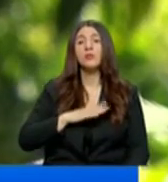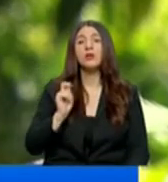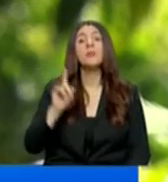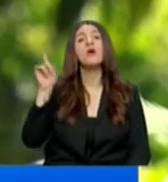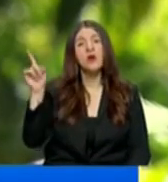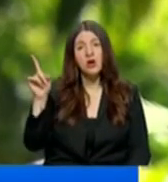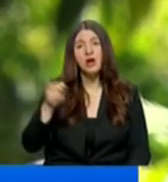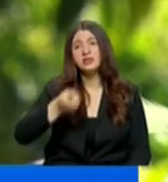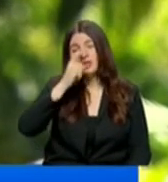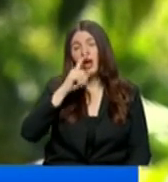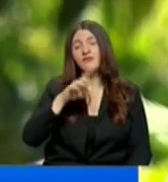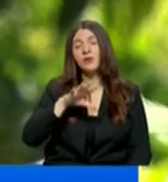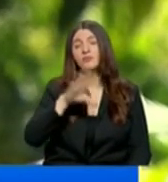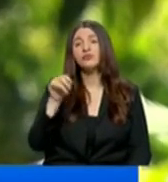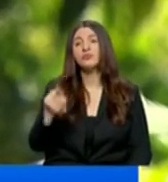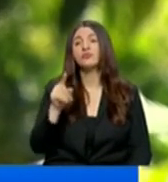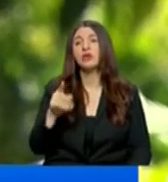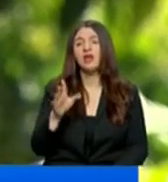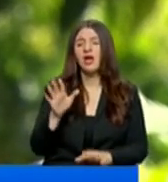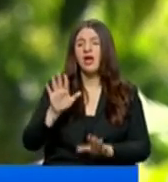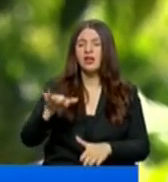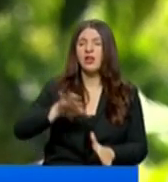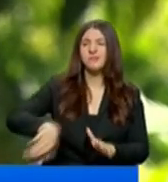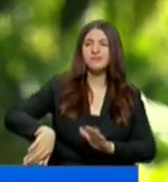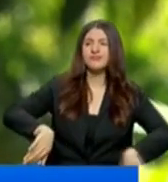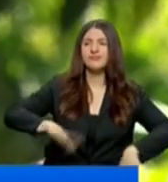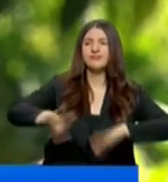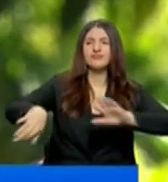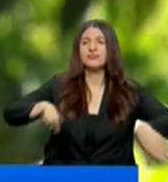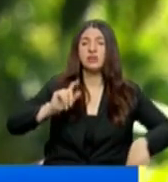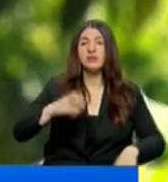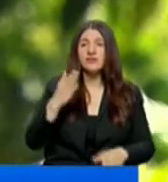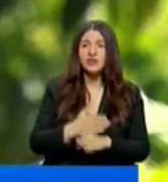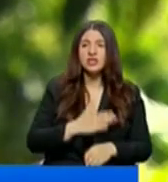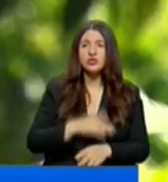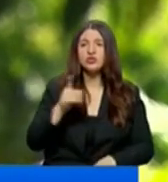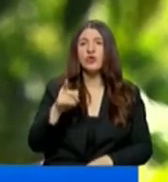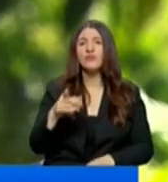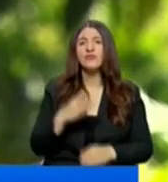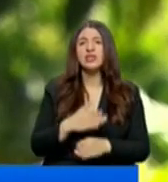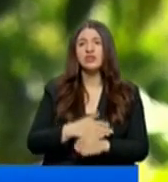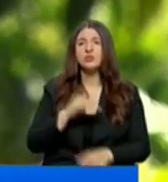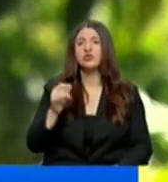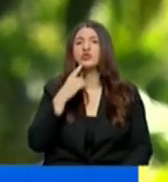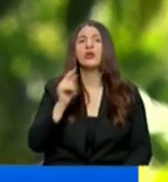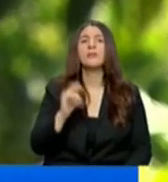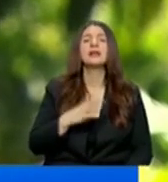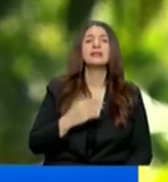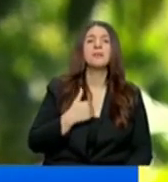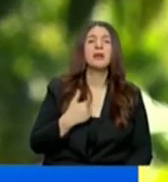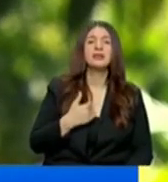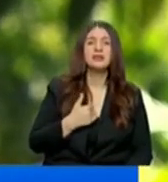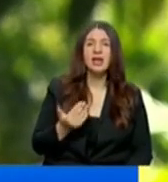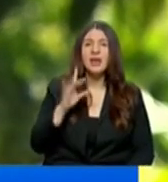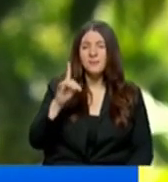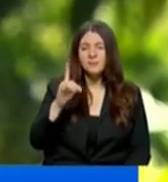edemiyor. Saray ve bütün bunları pasifize etmiş. Allah aşkına, yani vatandaşlara, şu vatandaşlarıma şunu söylemek isterim ben.